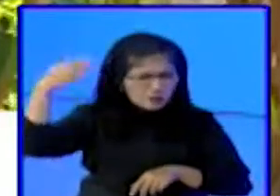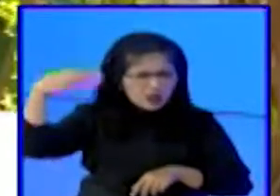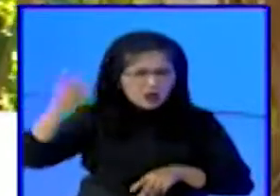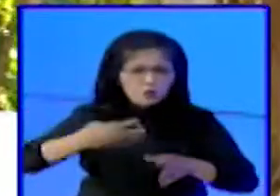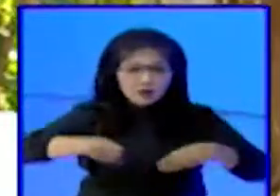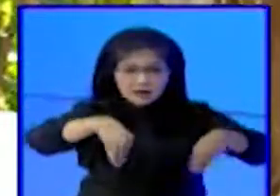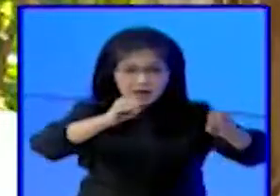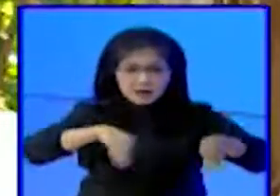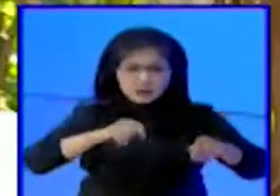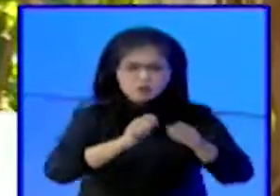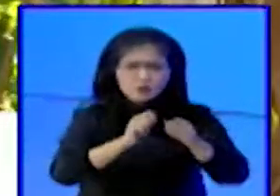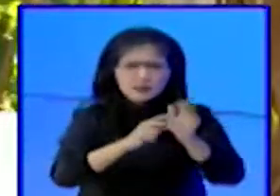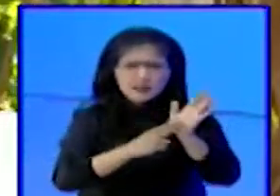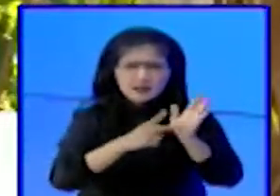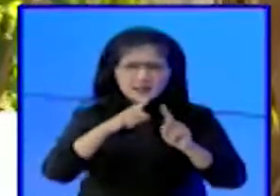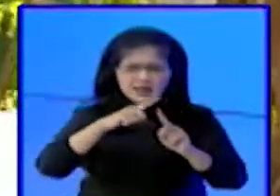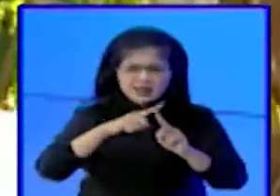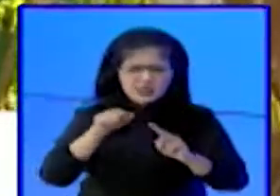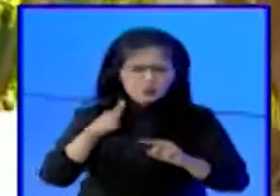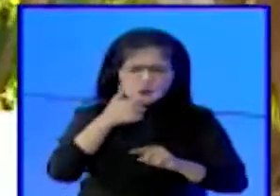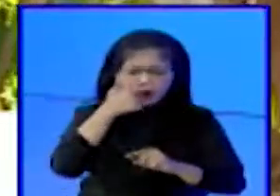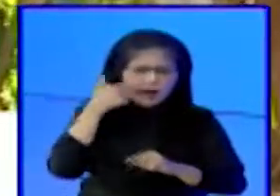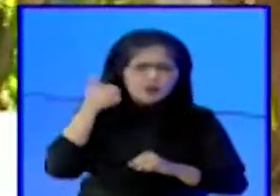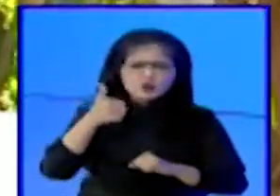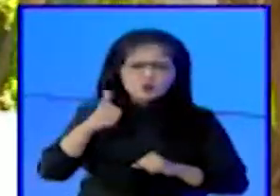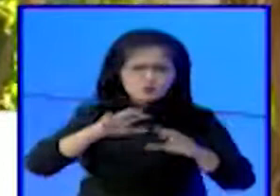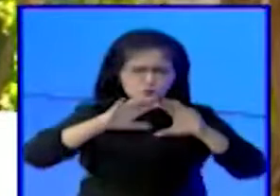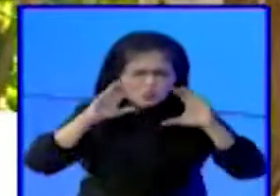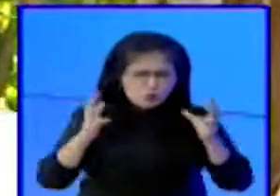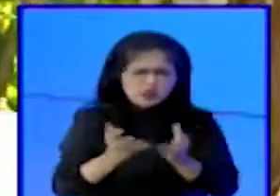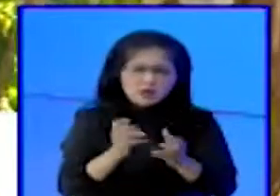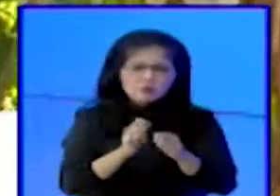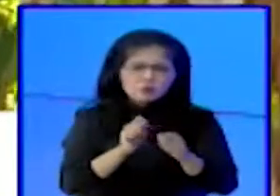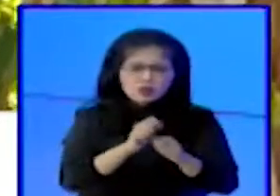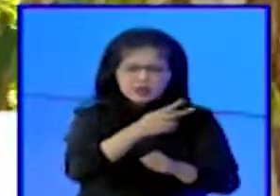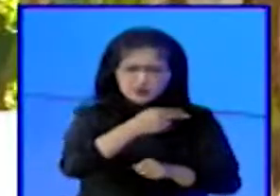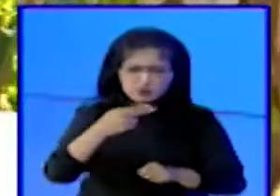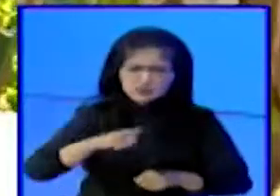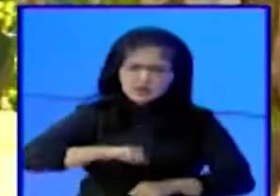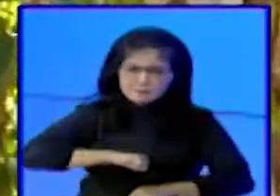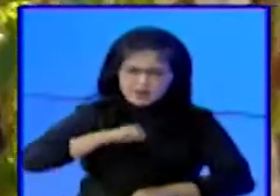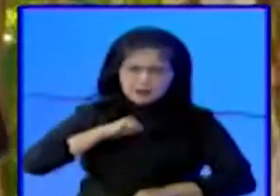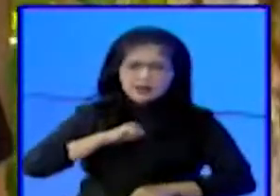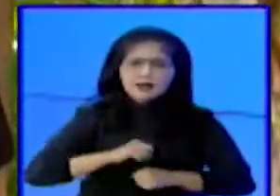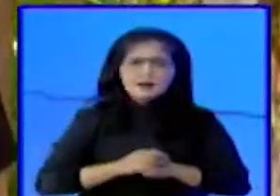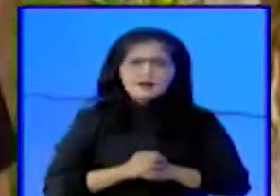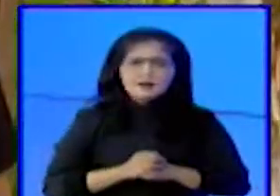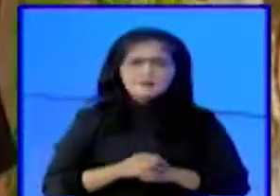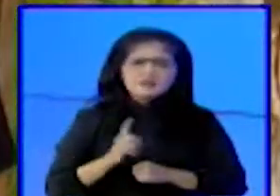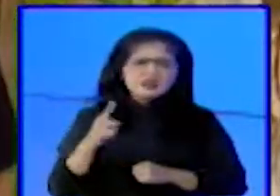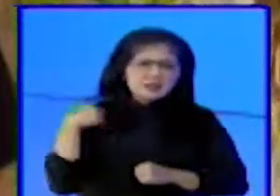nama Nusa Tenggara Timur harum di dunia, juga membuat Indonesia bangga. Ayo, kita bangga